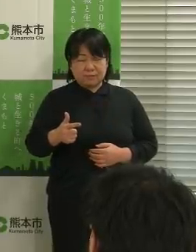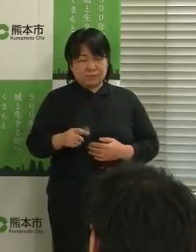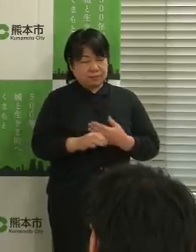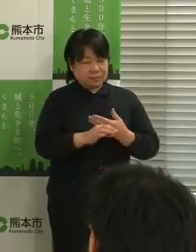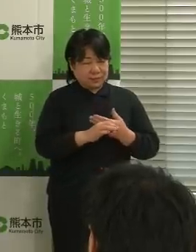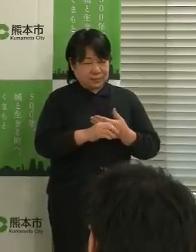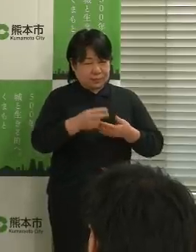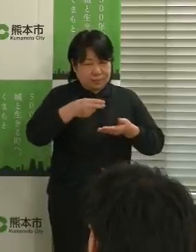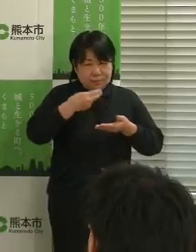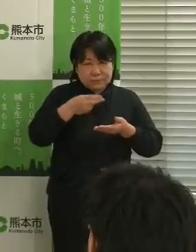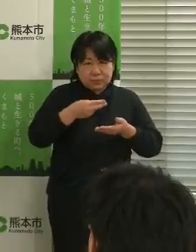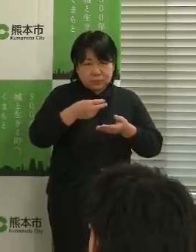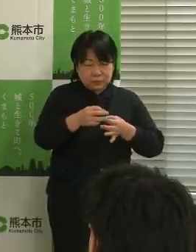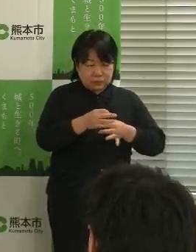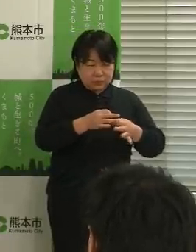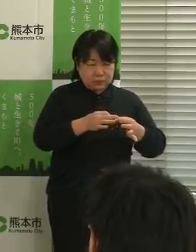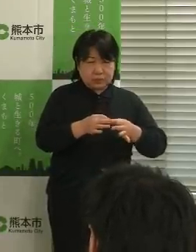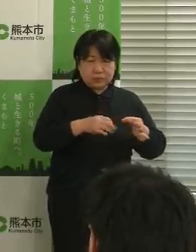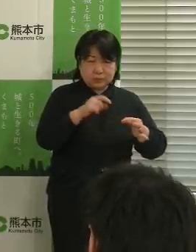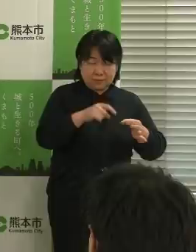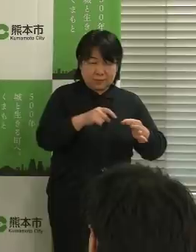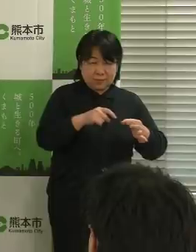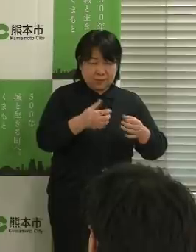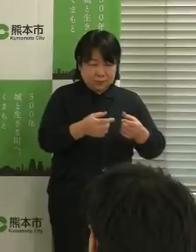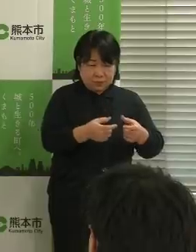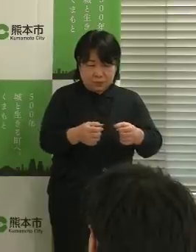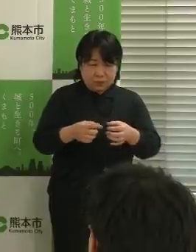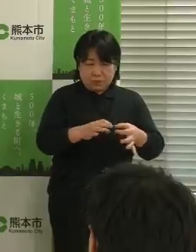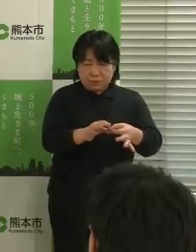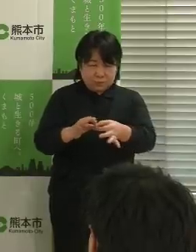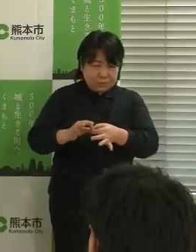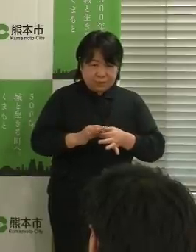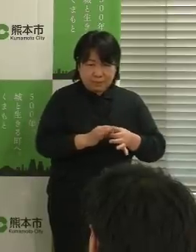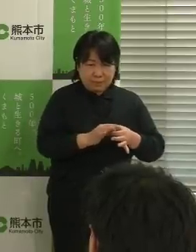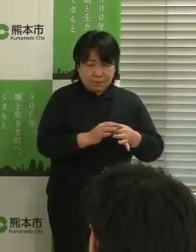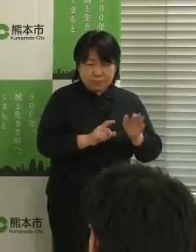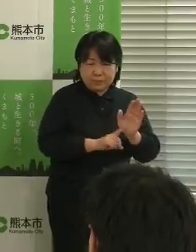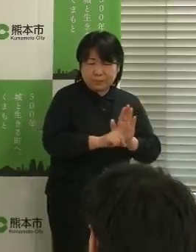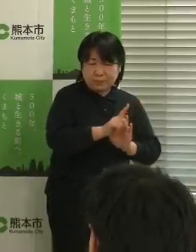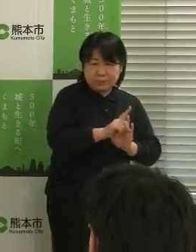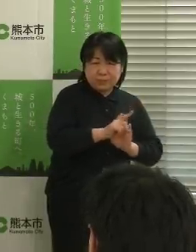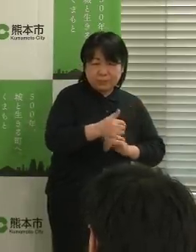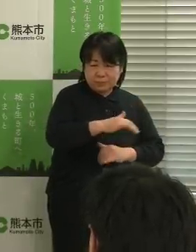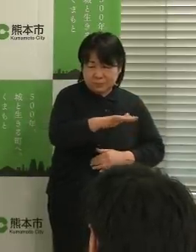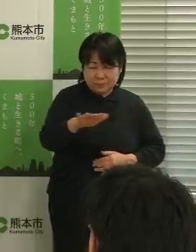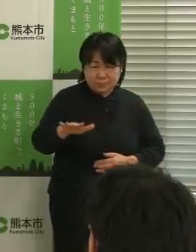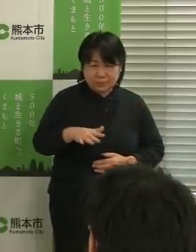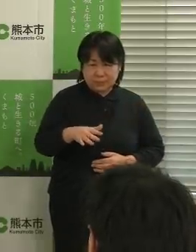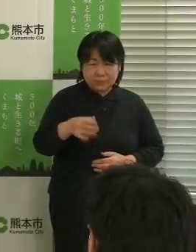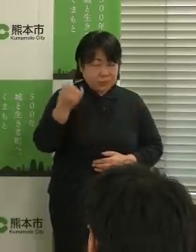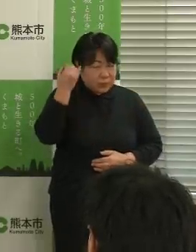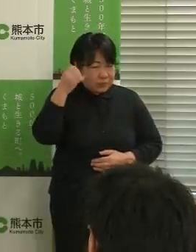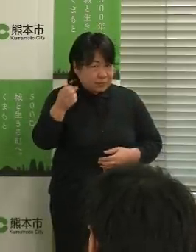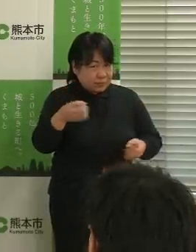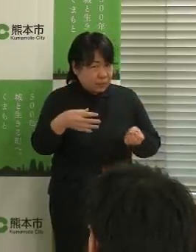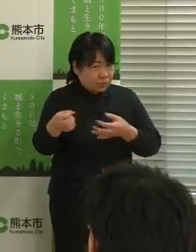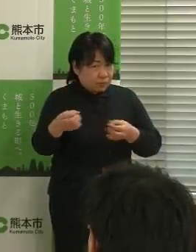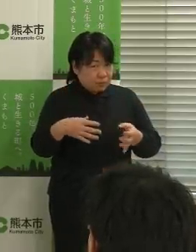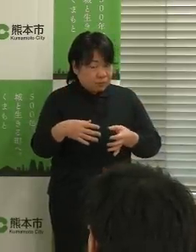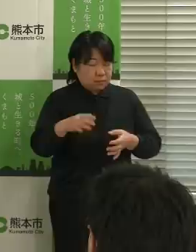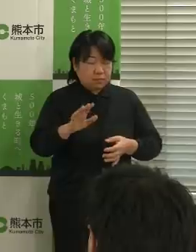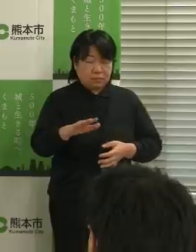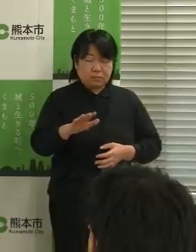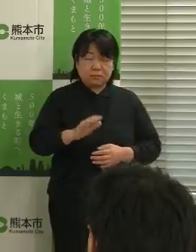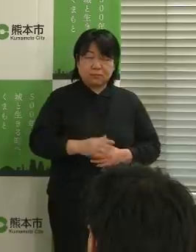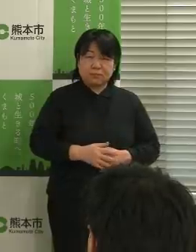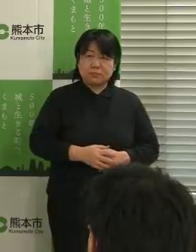飲食店の組合の皆さん方の代表者の方々とも意見交換をさせていただきましたが、ど